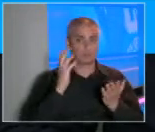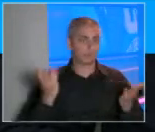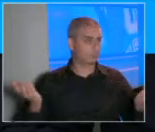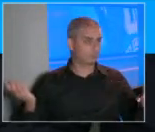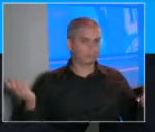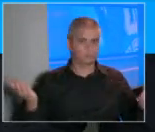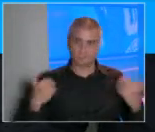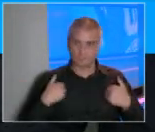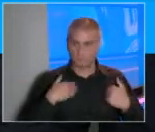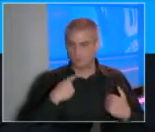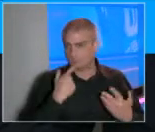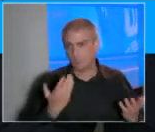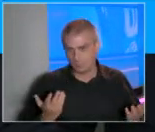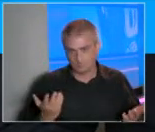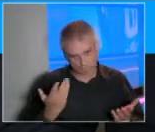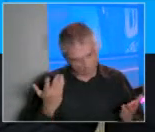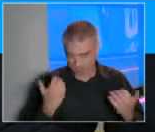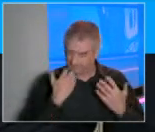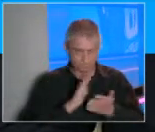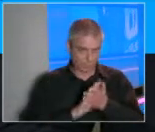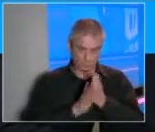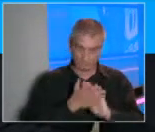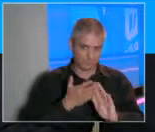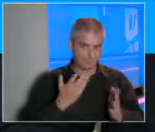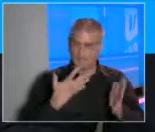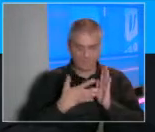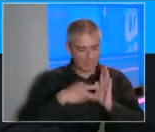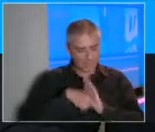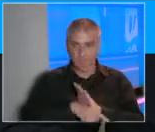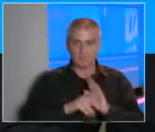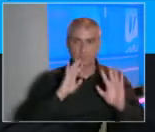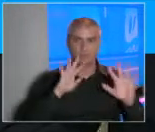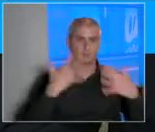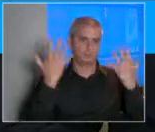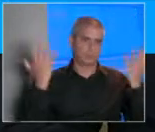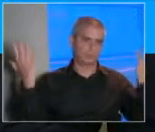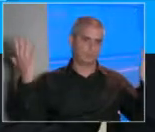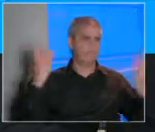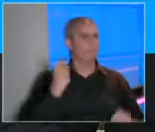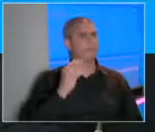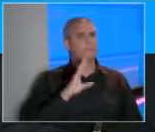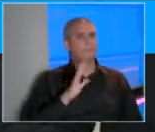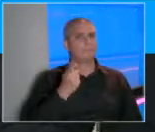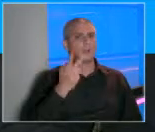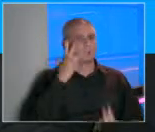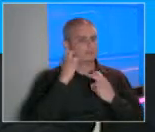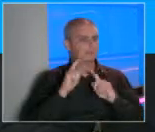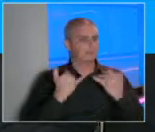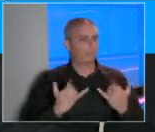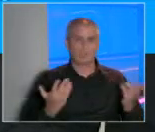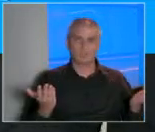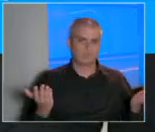לעומק, אז אני אומר, חבר'ה, הלך על הסיפור הזה, כן. הבחינה לעומק לוקחת להם לפחות עשור. רגע, דורון, אבל מה אתם מצפים שיקרה